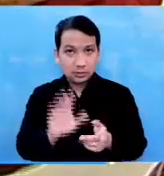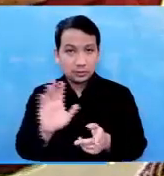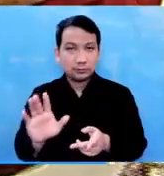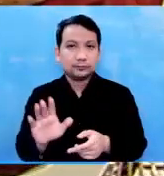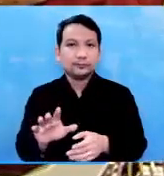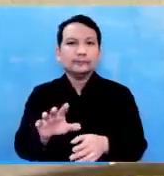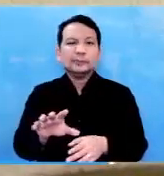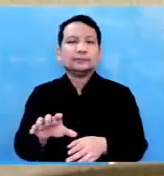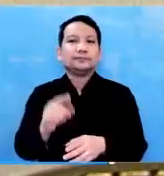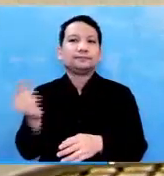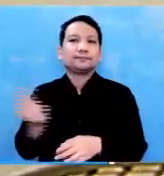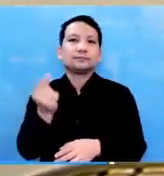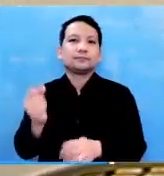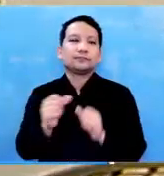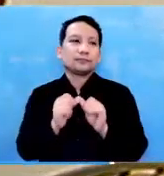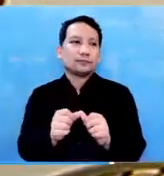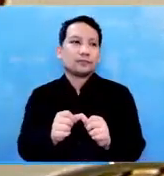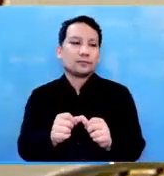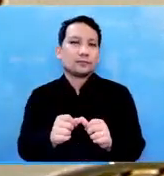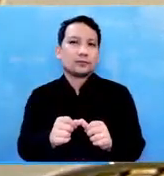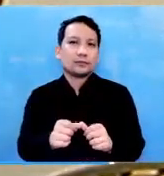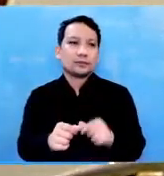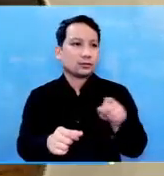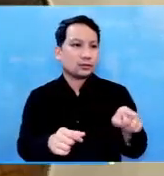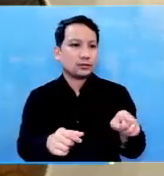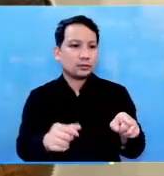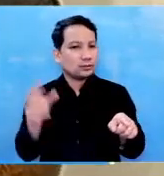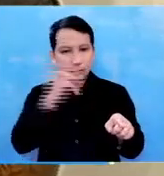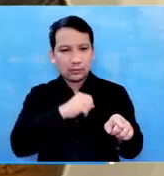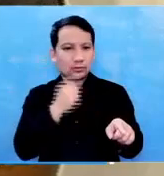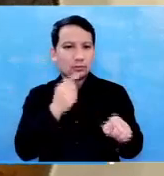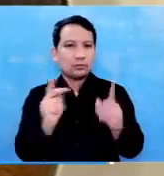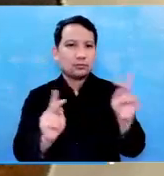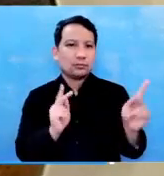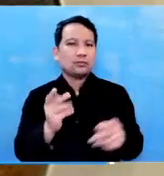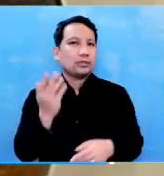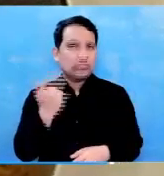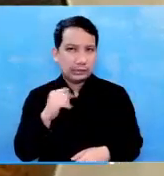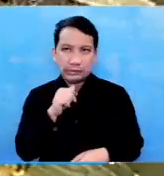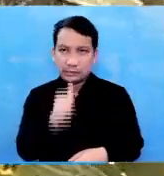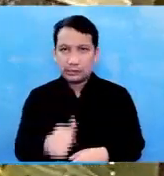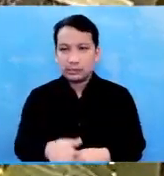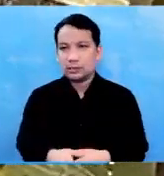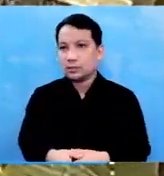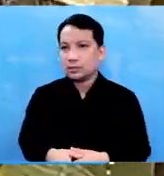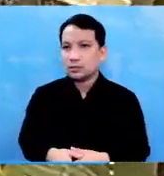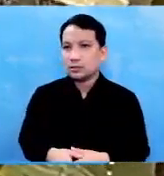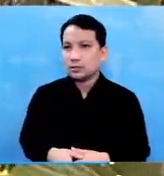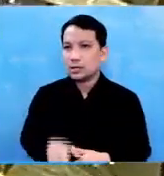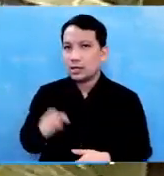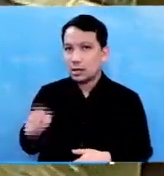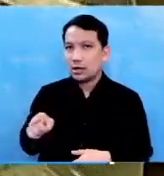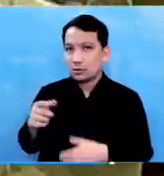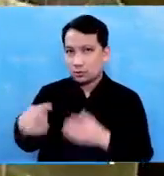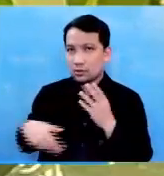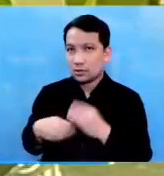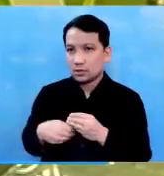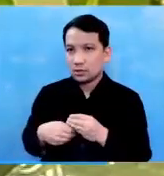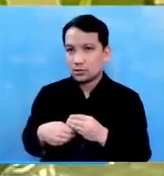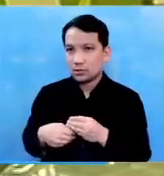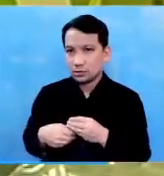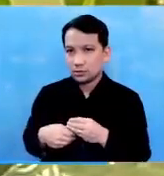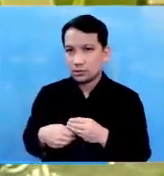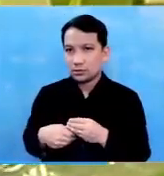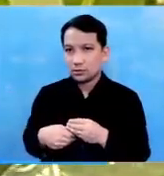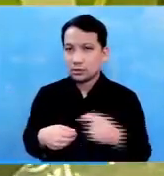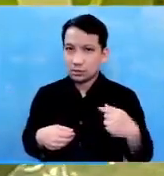exclusive, very remote na magdududa ang mga tao. Mm-hmm. Oo. And I can add also na when